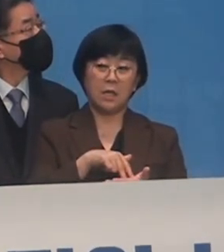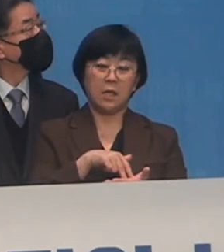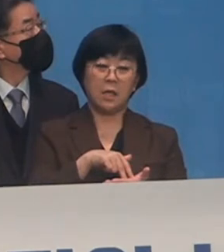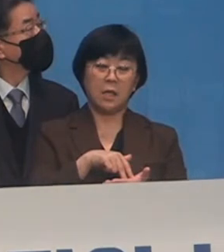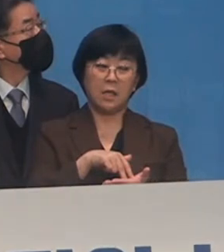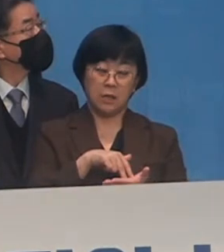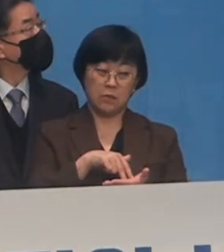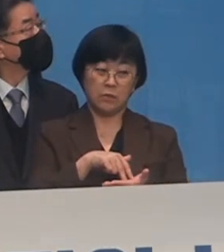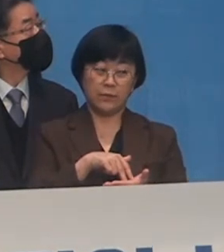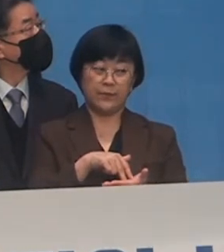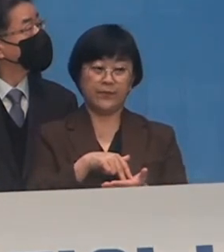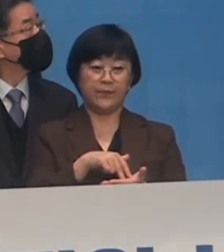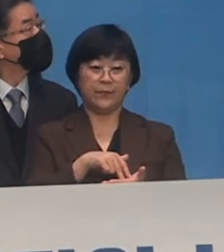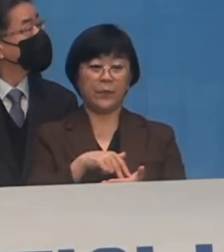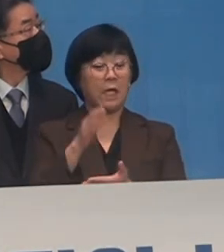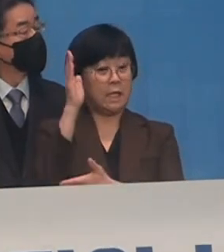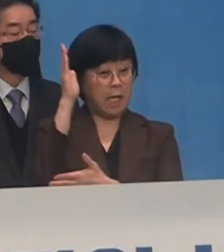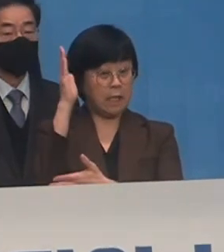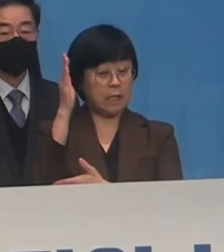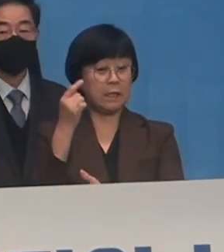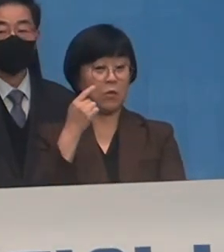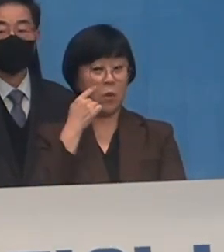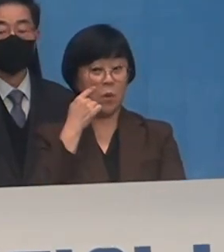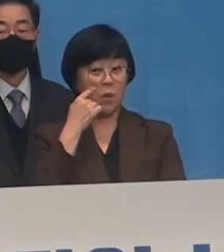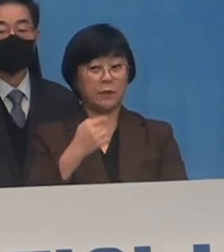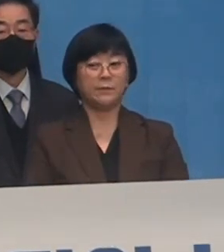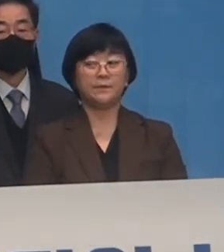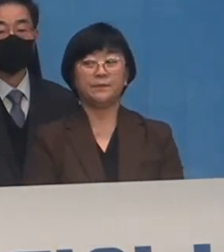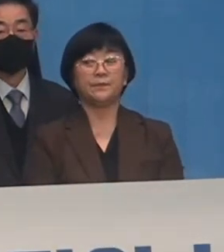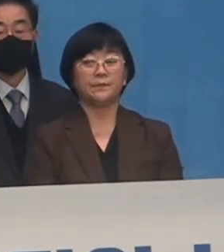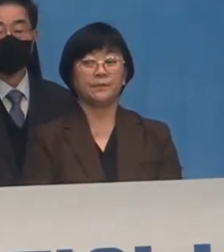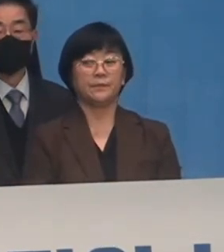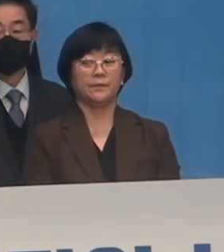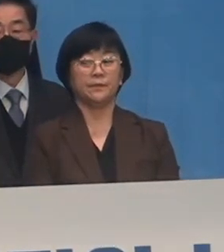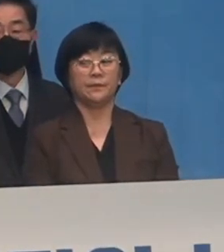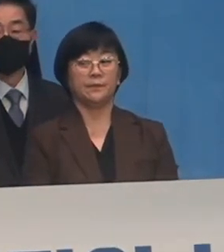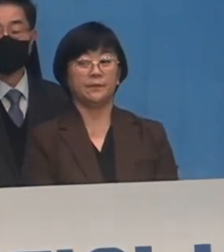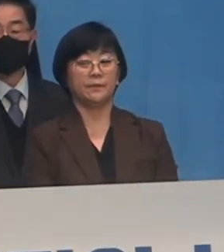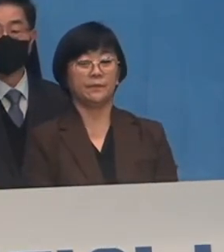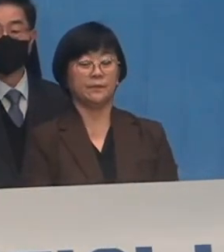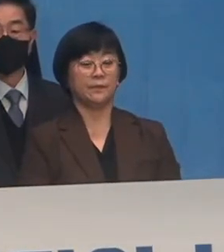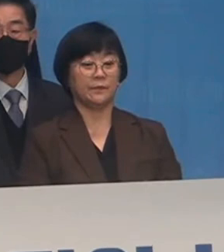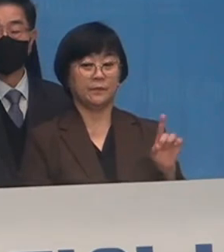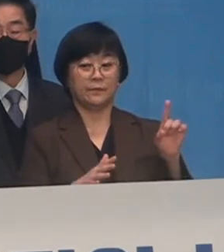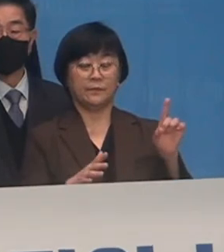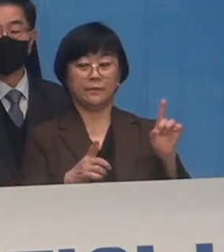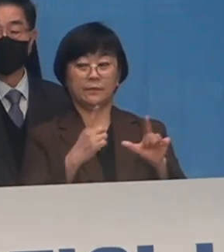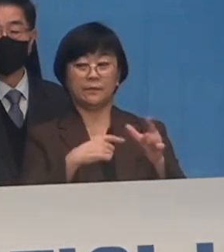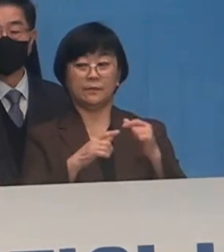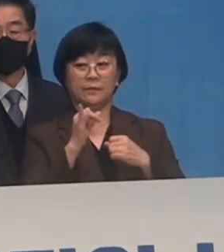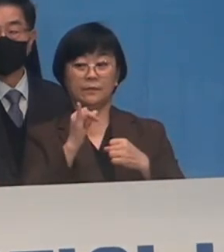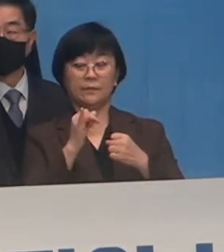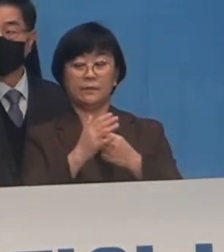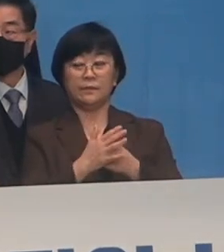많은 피드백을 한번 좀 알아보도록 하겠습니다. 지금 3분 정도